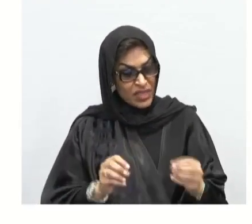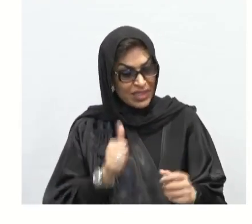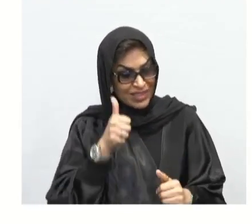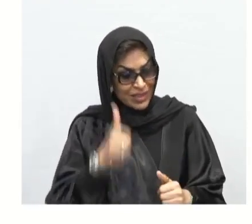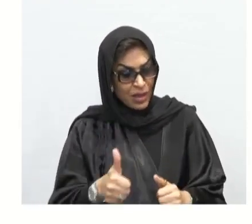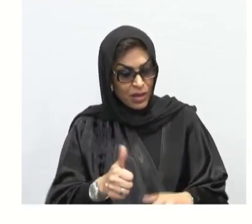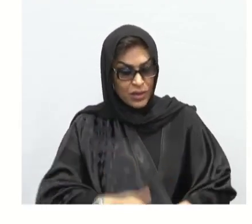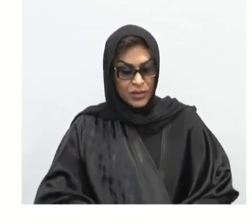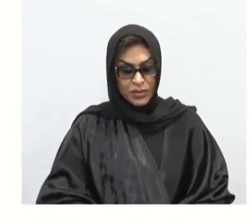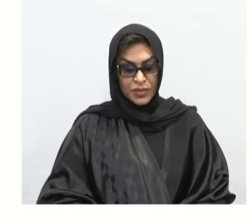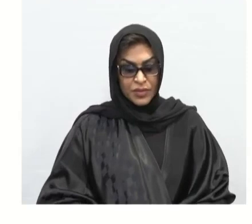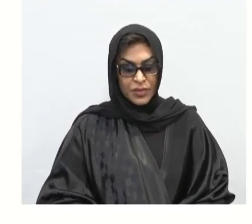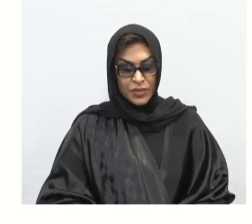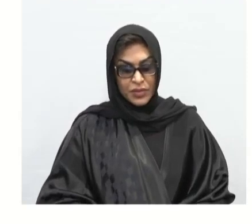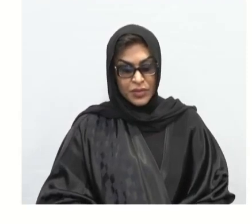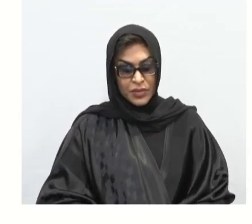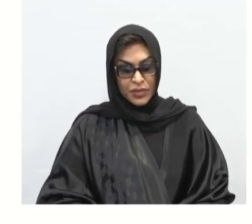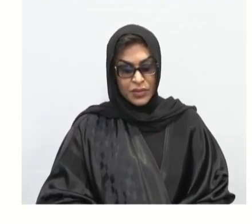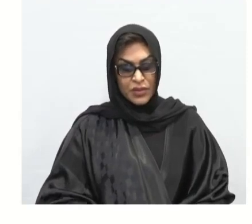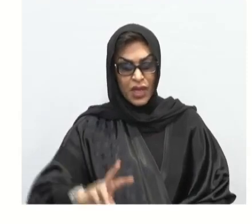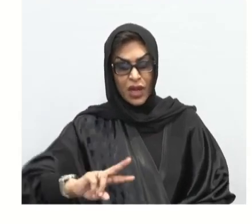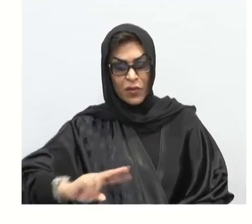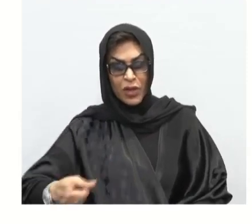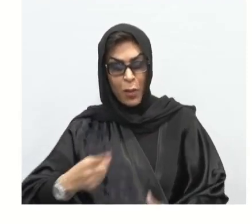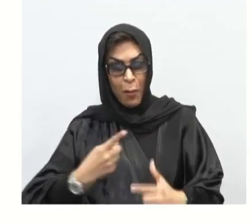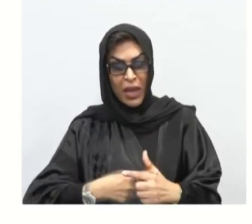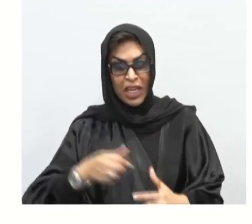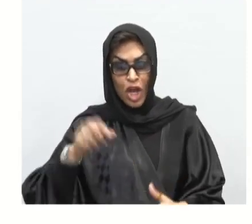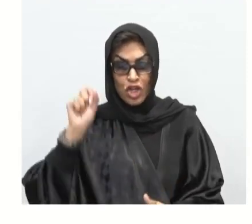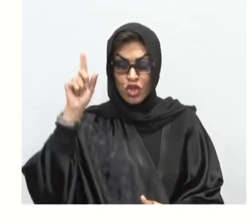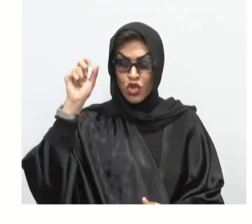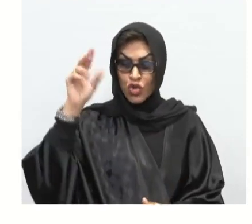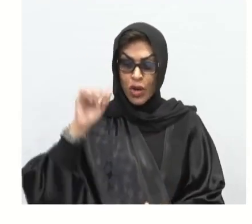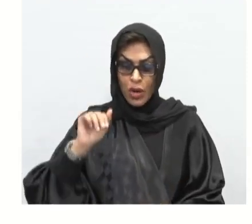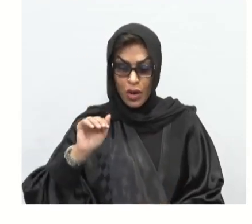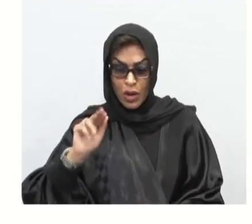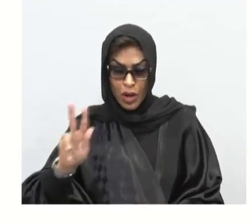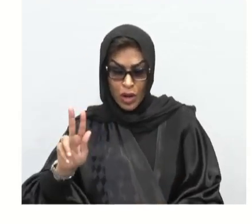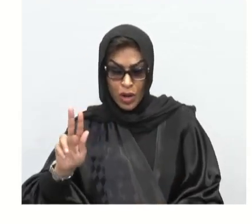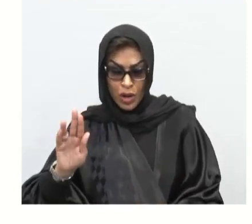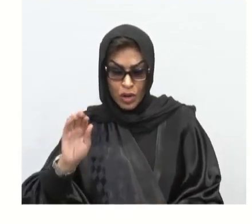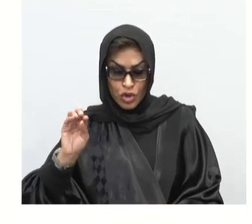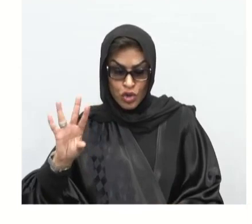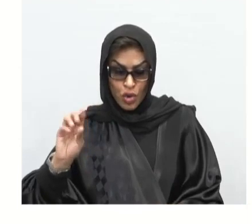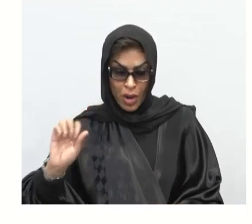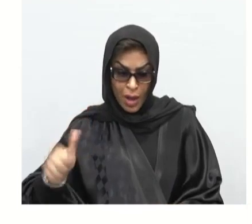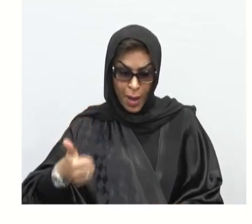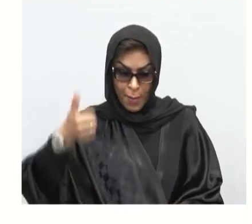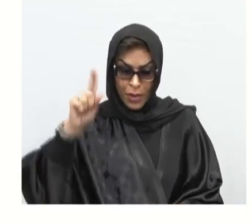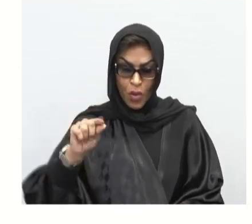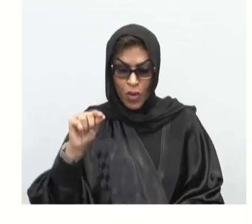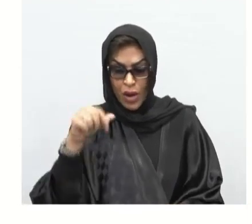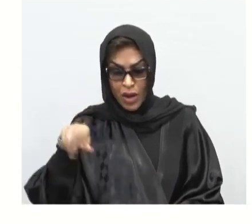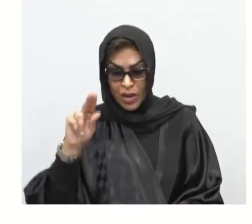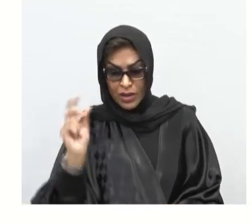والاكثر وصحه كذلك طالب وطالبه تعرفنا على الفرق بين بين اجرام الاخرى في هذا